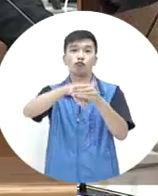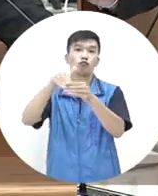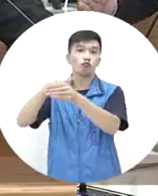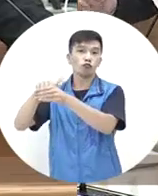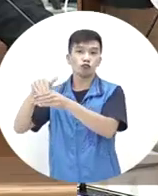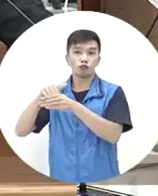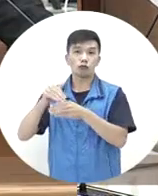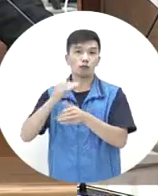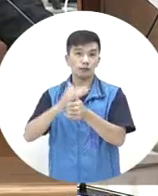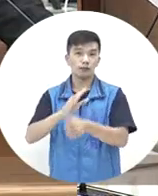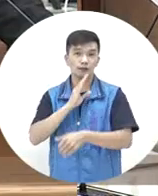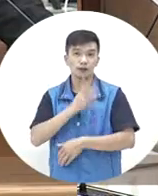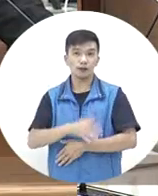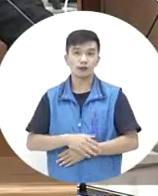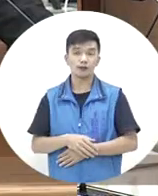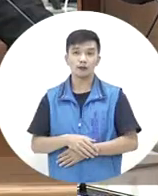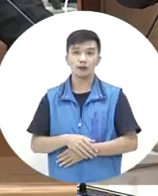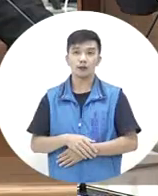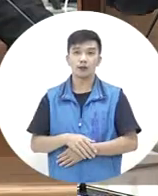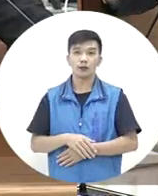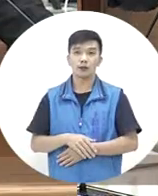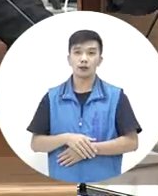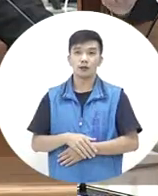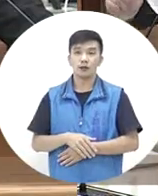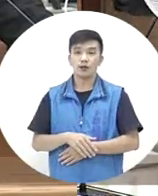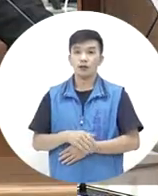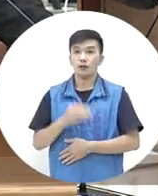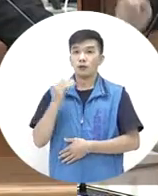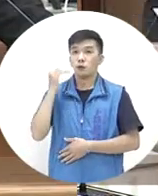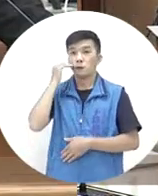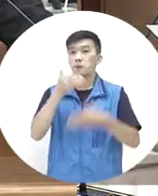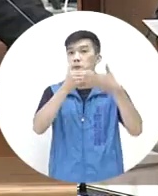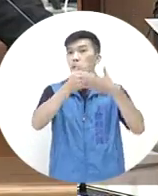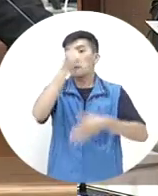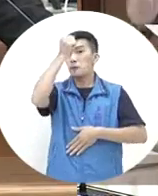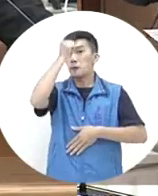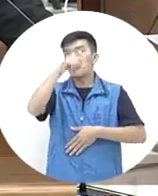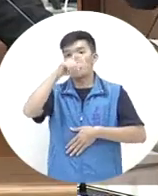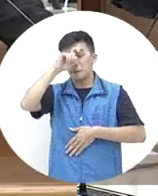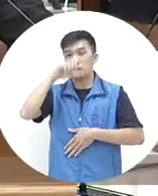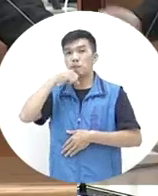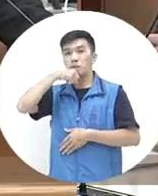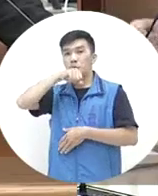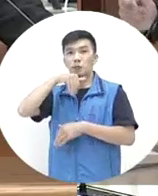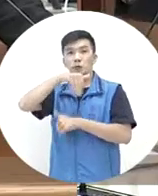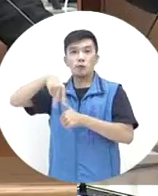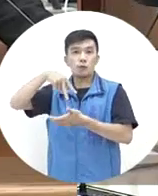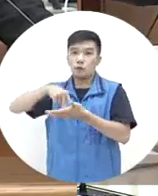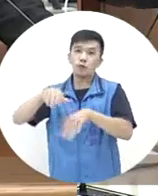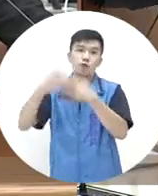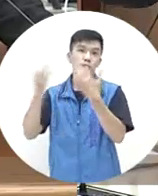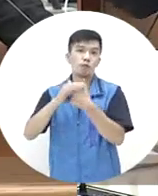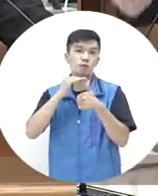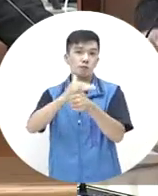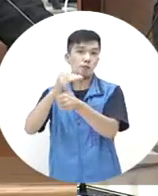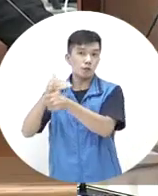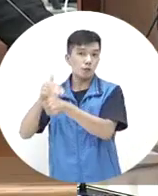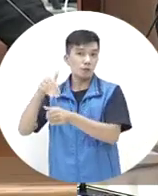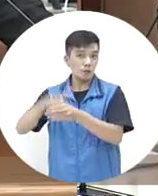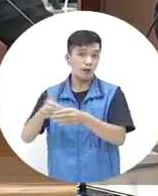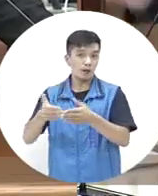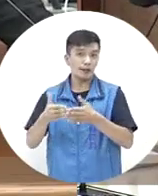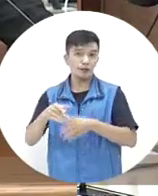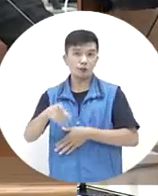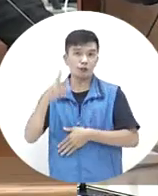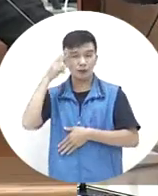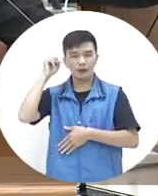在认同，就是要抗中保台的就要罢免他。现在的社会不要再这样分裂